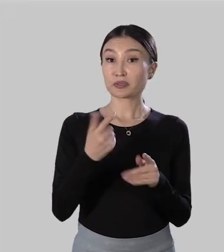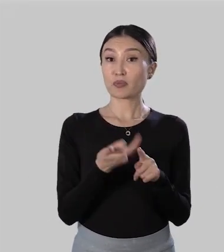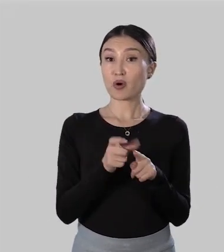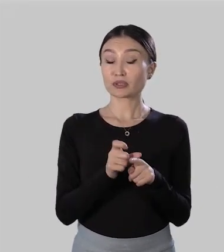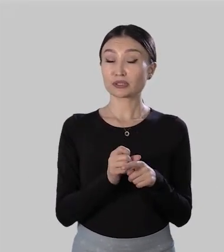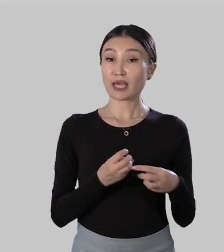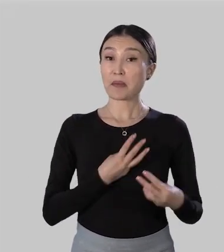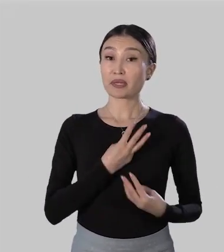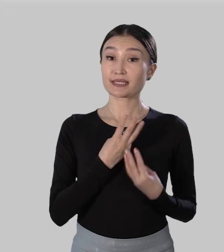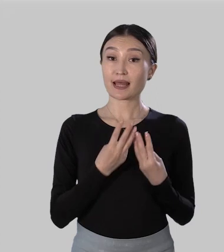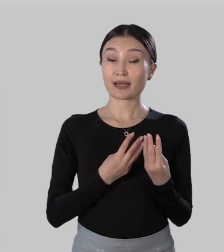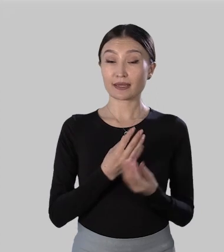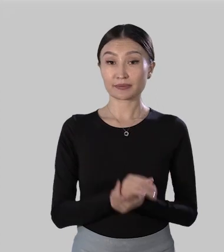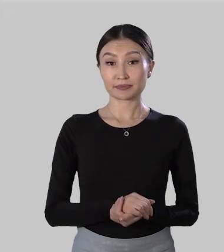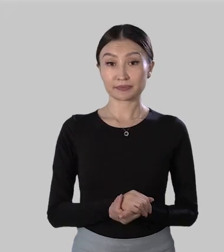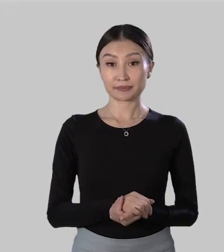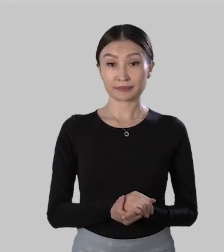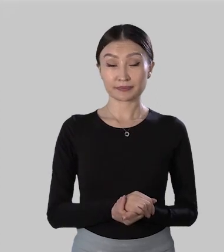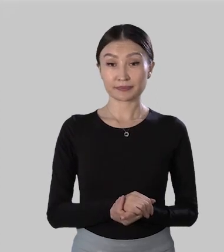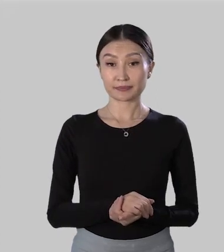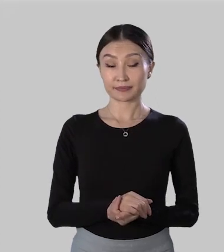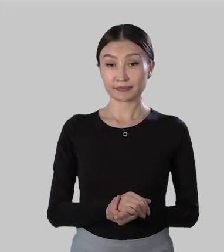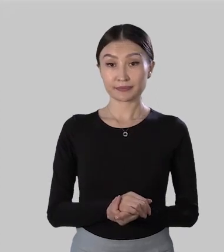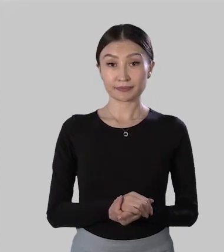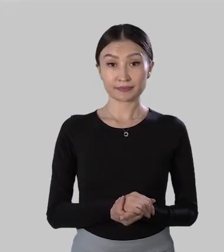Письмо очень эмоциональное.